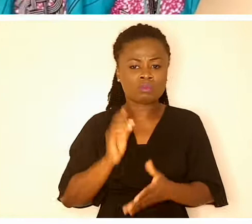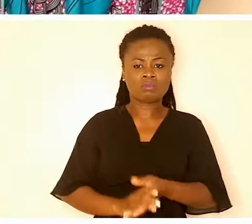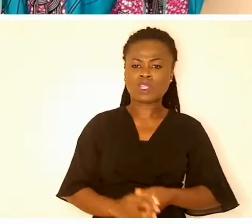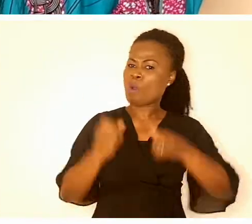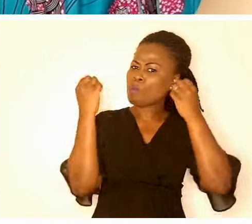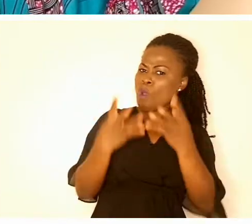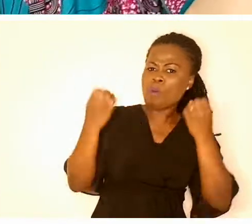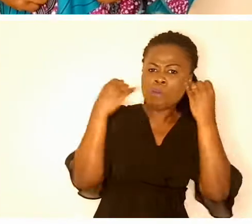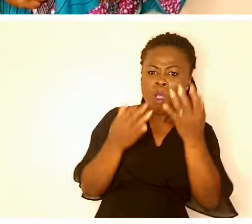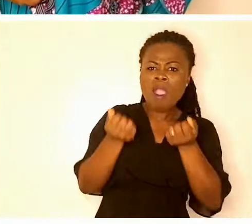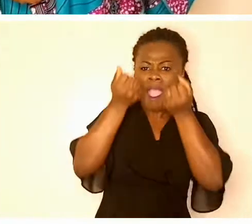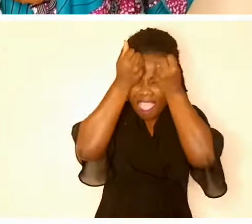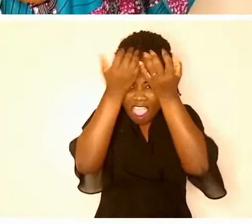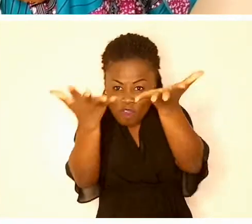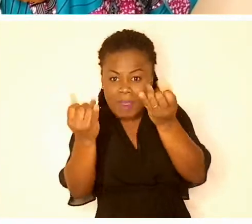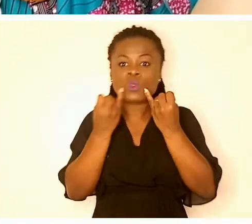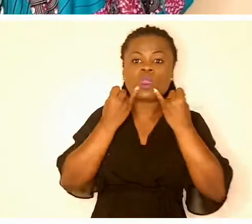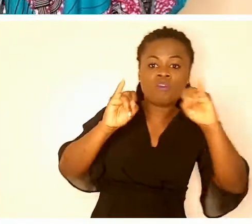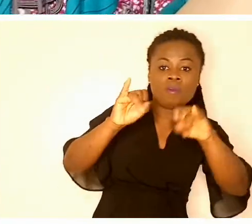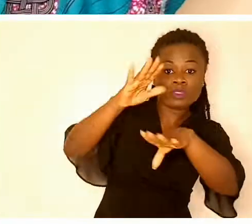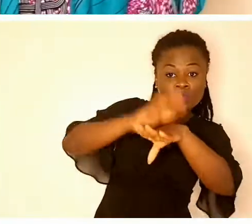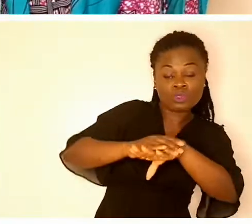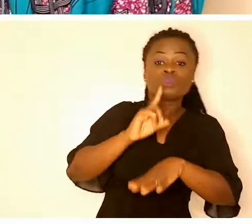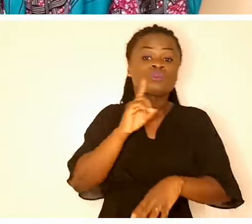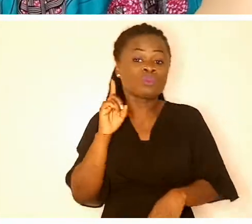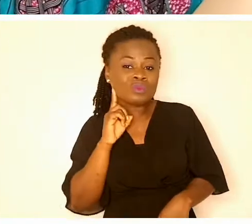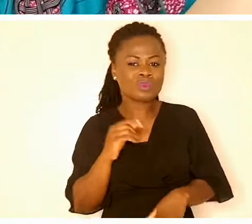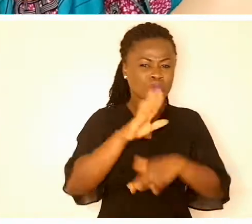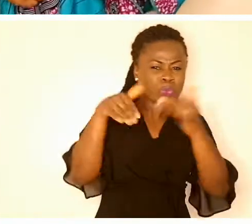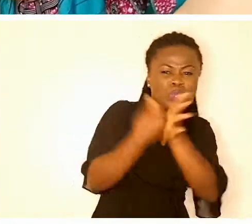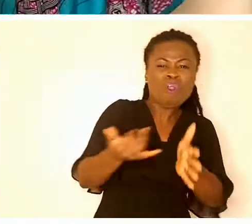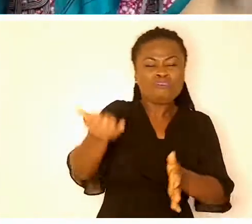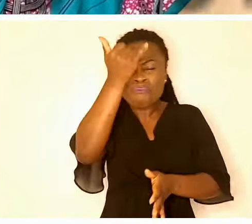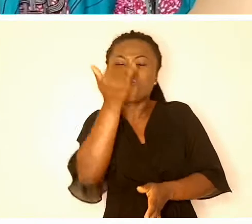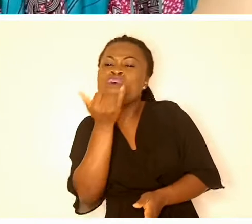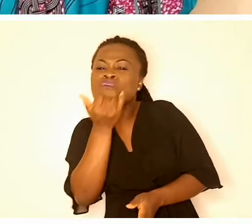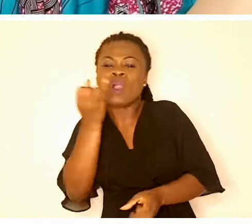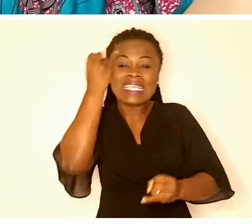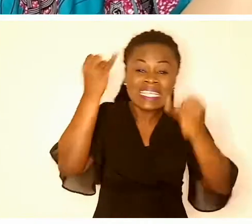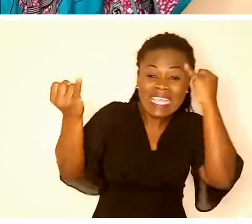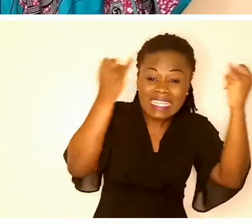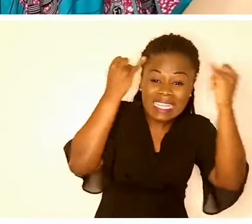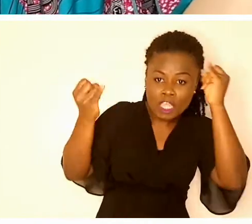beaucoup d'informations concernant les sourds. Et tous les préjugés vont tomber. C'est ensemble qu'on pourra